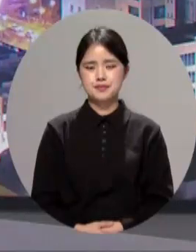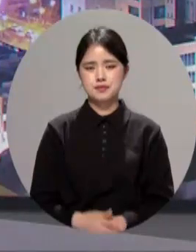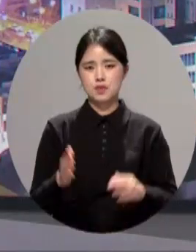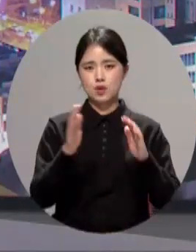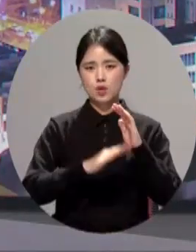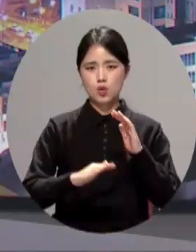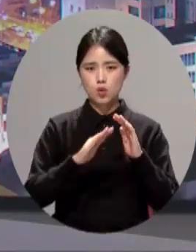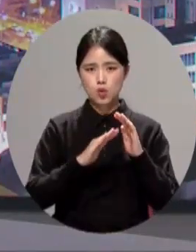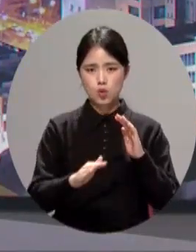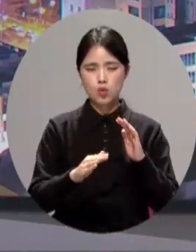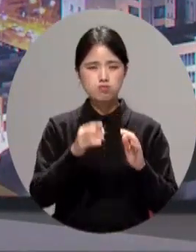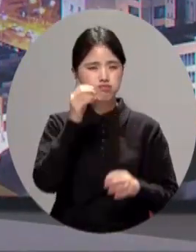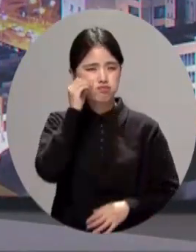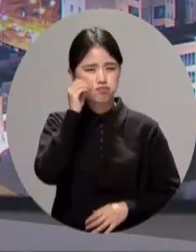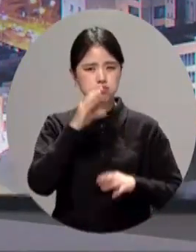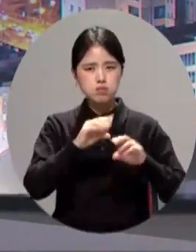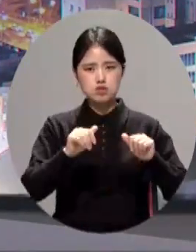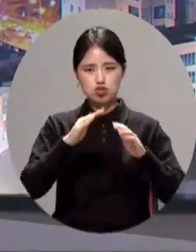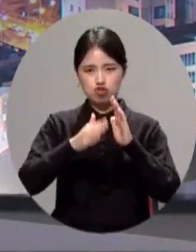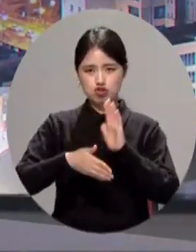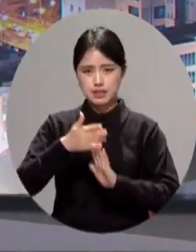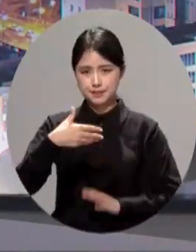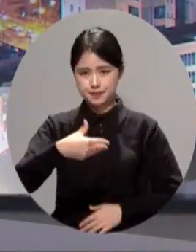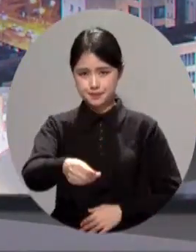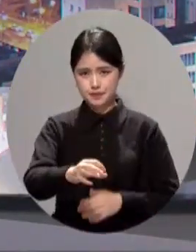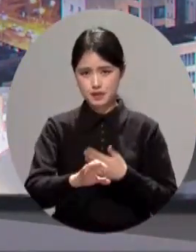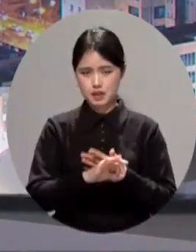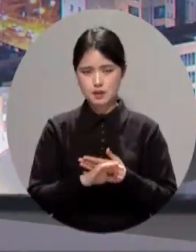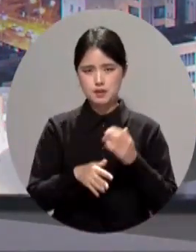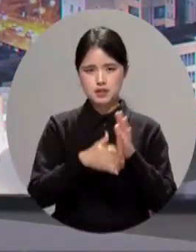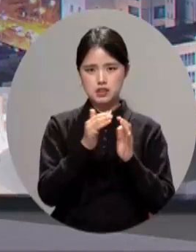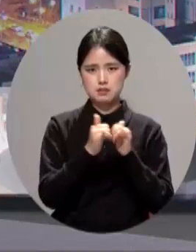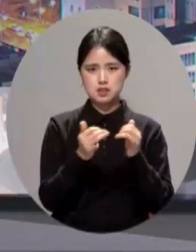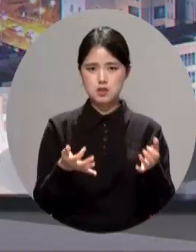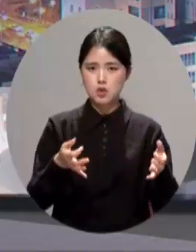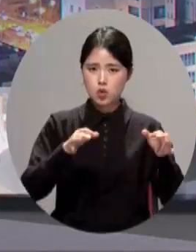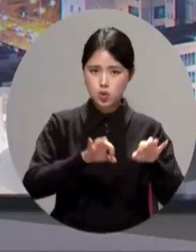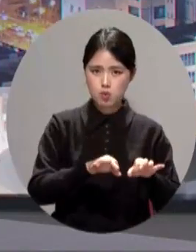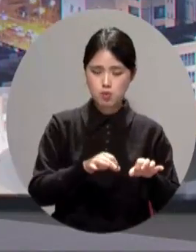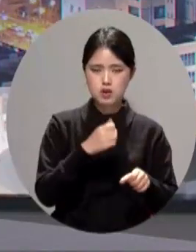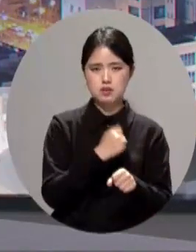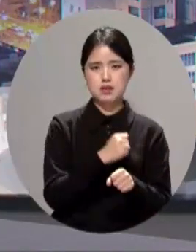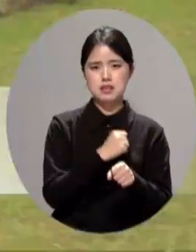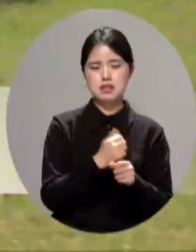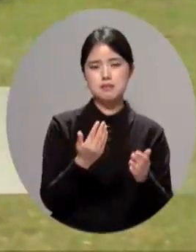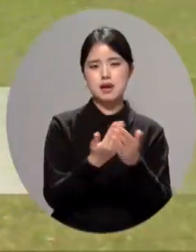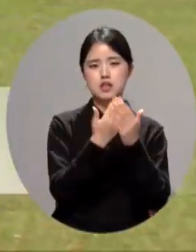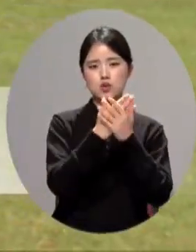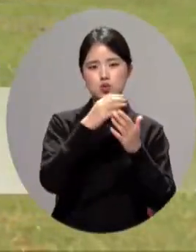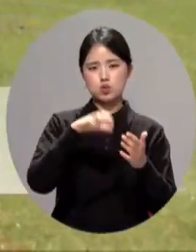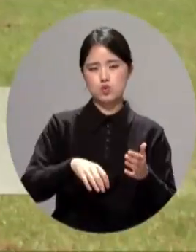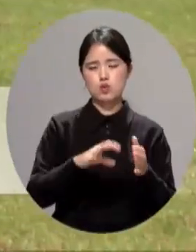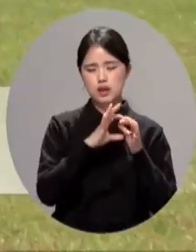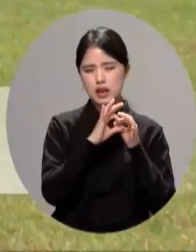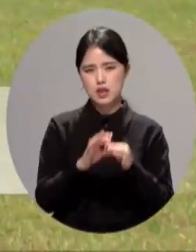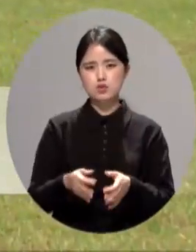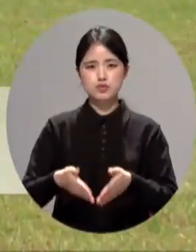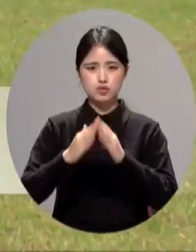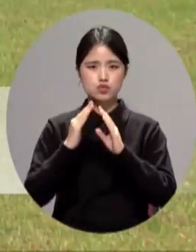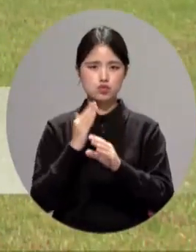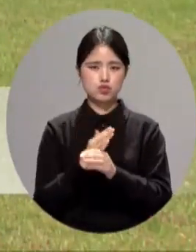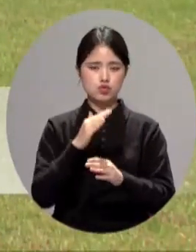공공유휴 부지를 전주시가 임대하면 시민들이 출자의 건설하는 햇빛 발전소가 꾸준히 지어지고 있습니다